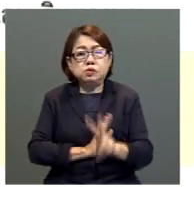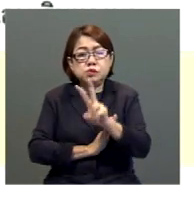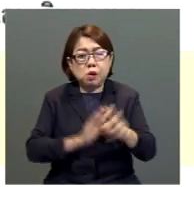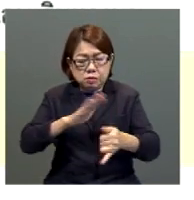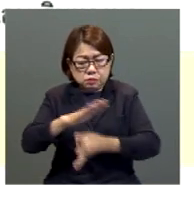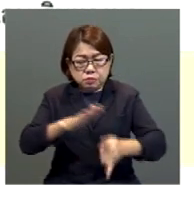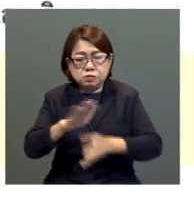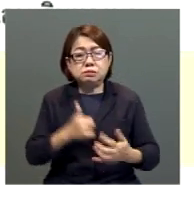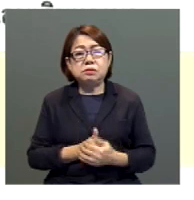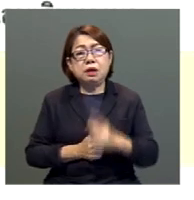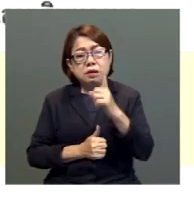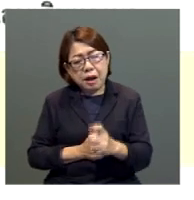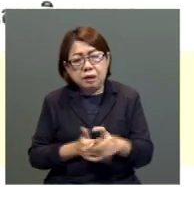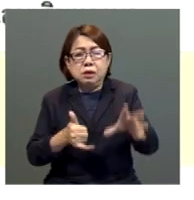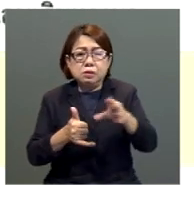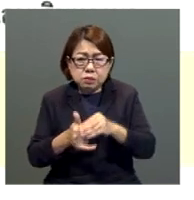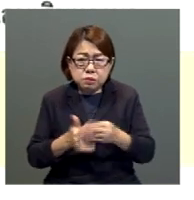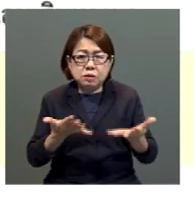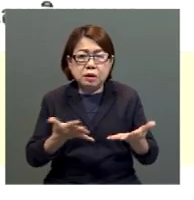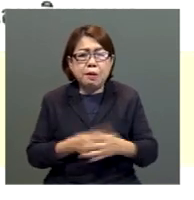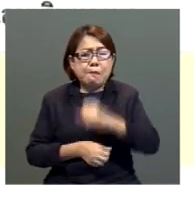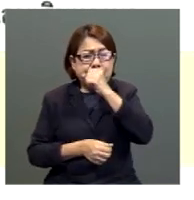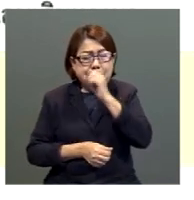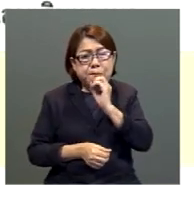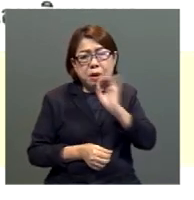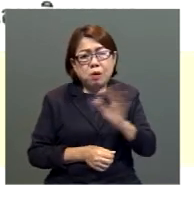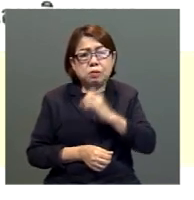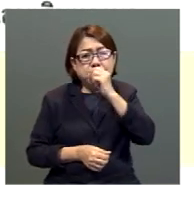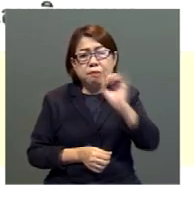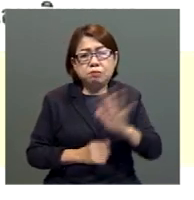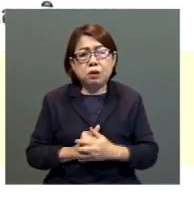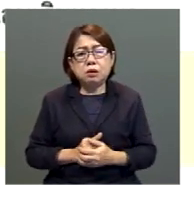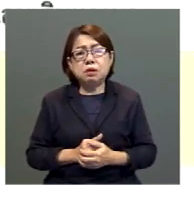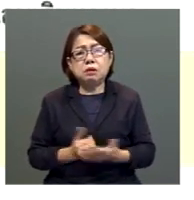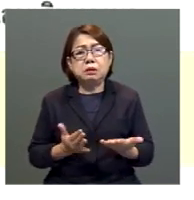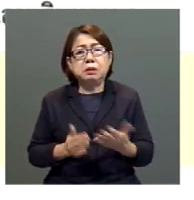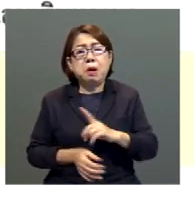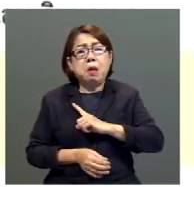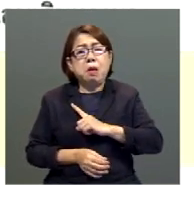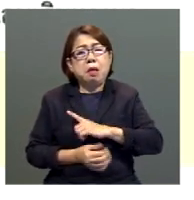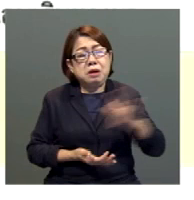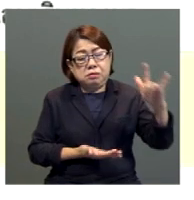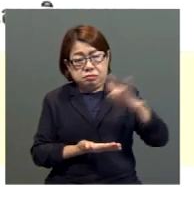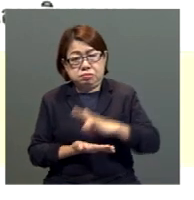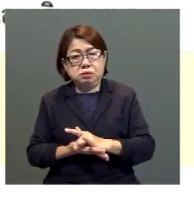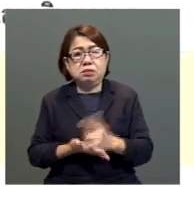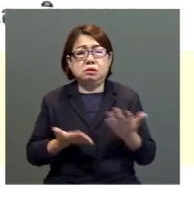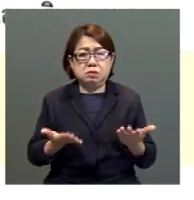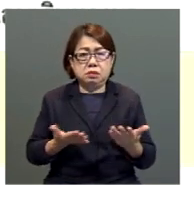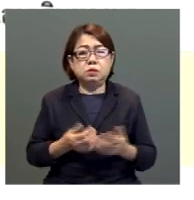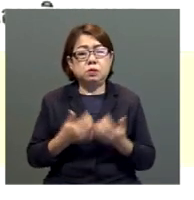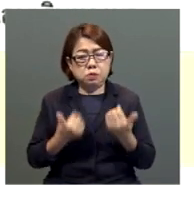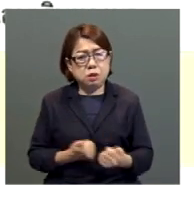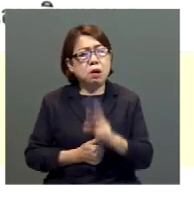และผู้ติดเชื้อแล้วก็มีการปกปิดอาการแล้วก็แอบเดินทางกลับมาซึ่งตอนนี้เป็น